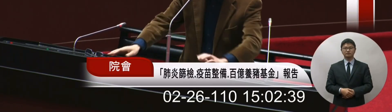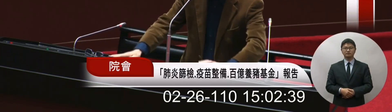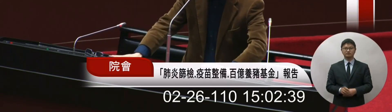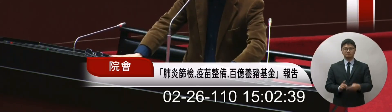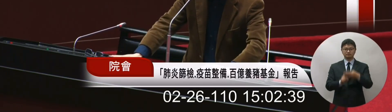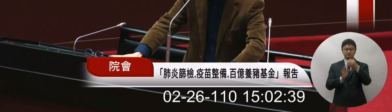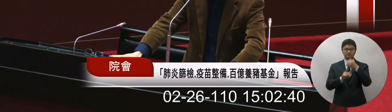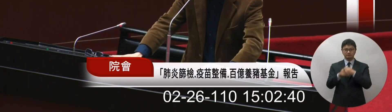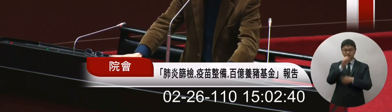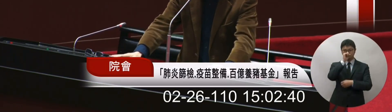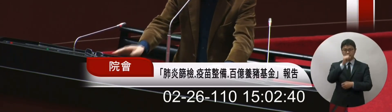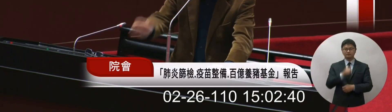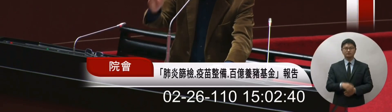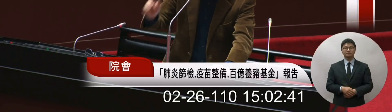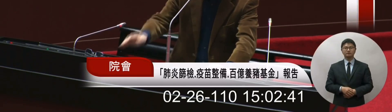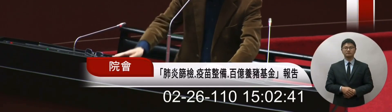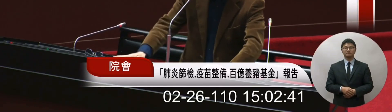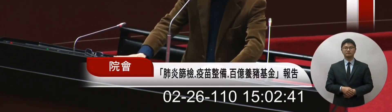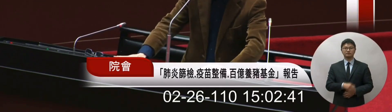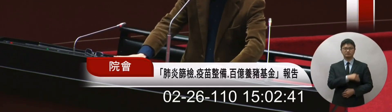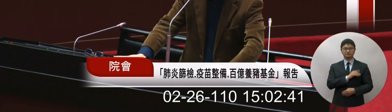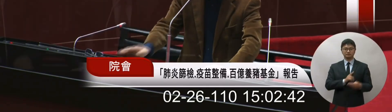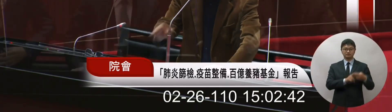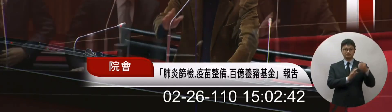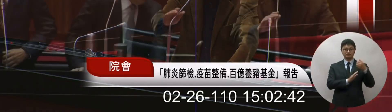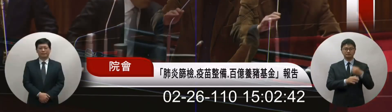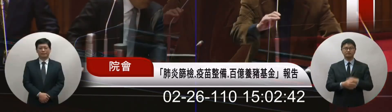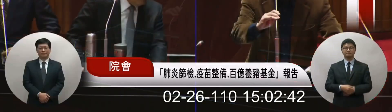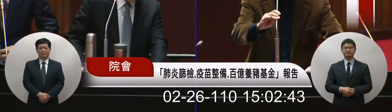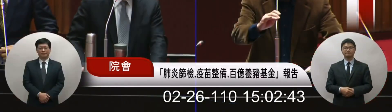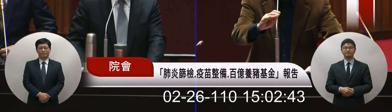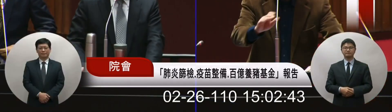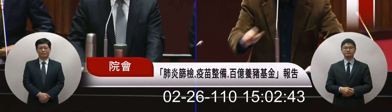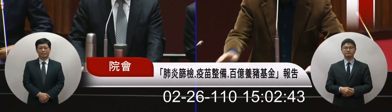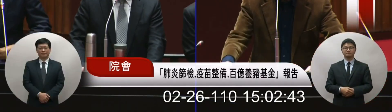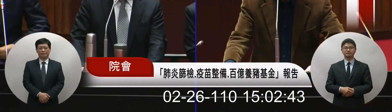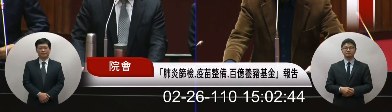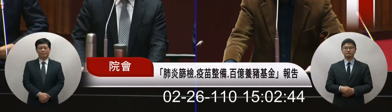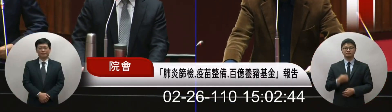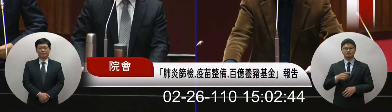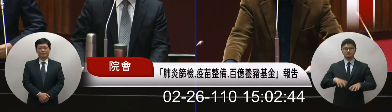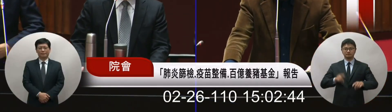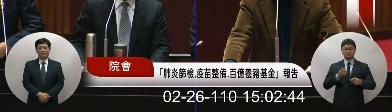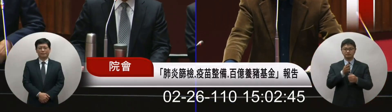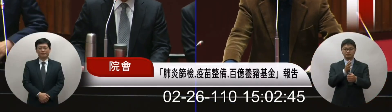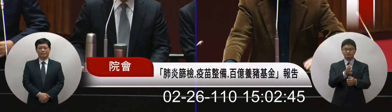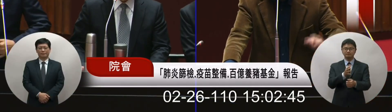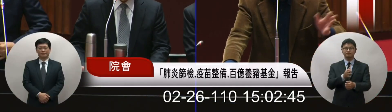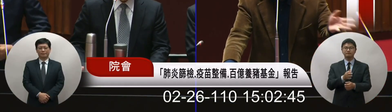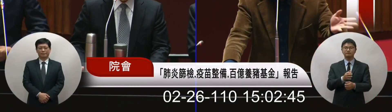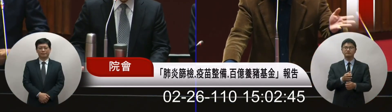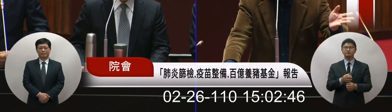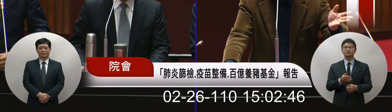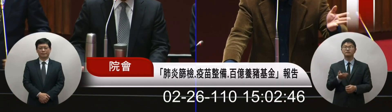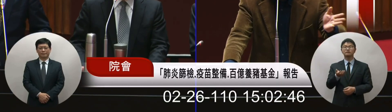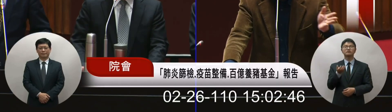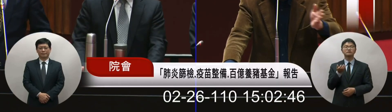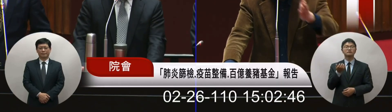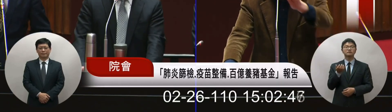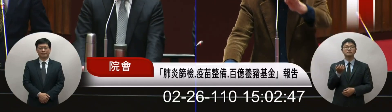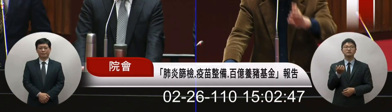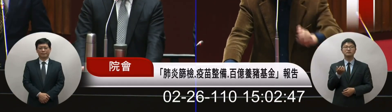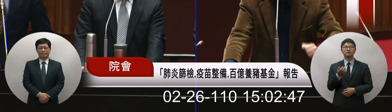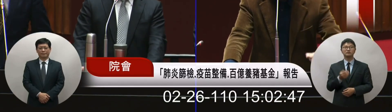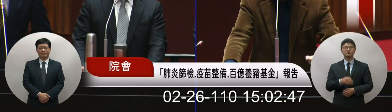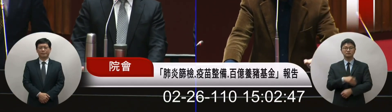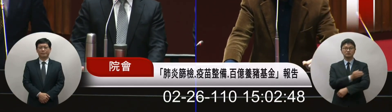委立后。 委婉立后。 邱主委哈，即马先请稿了吼，都是嘛刚刚吼，